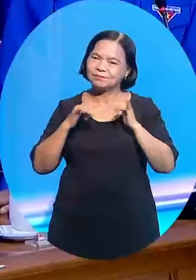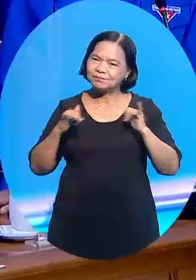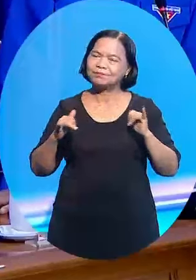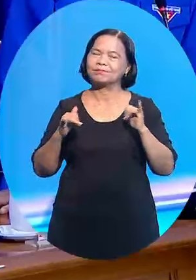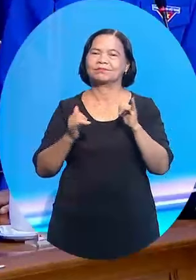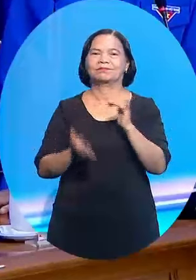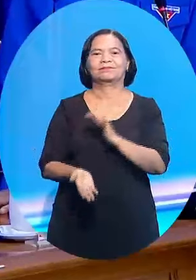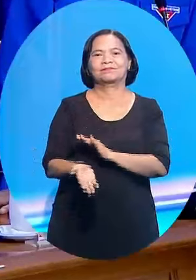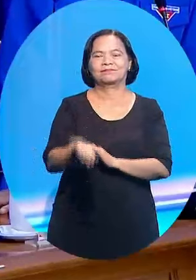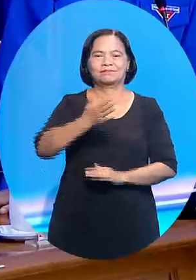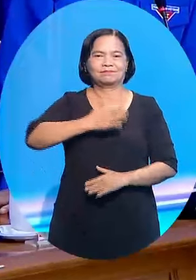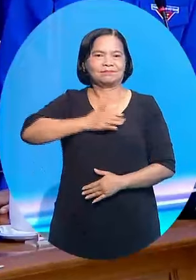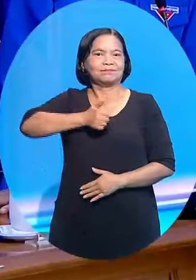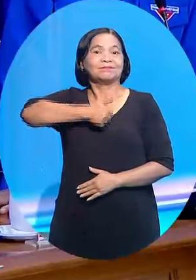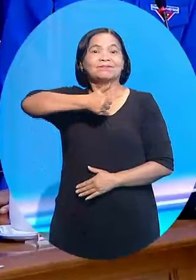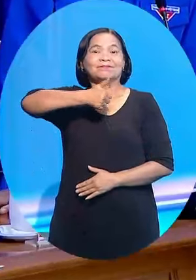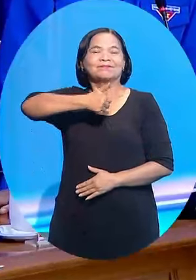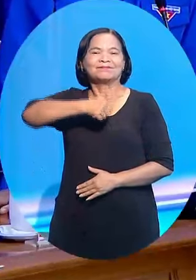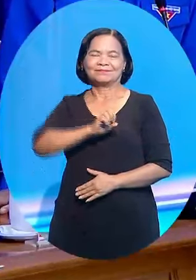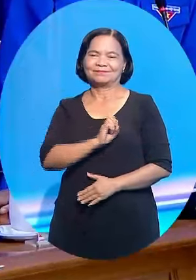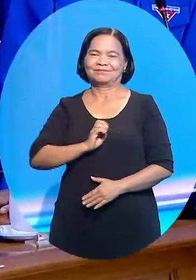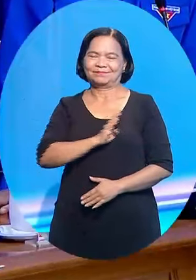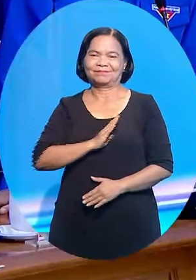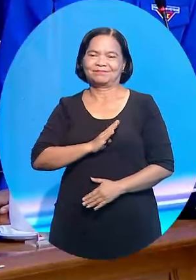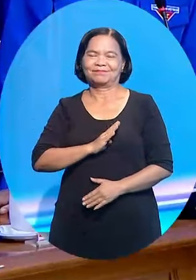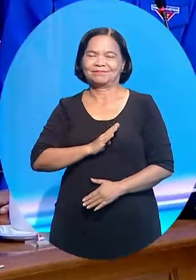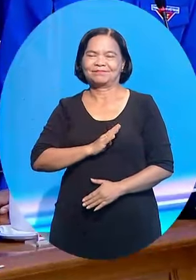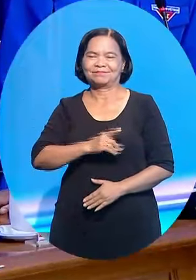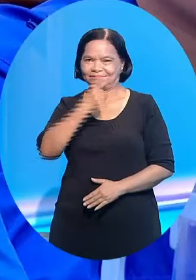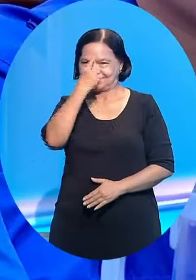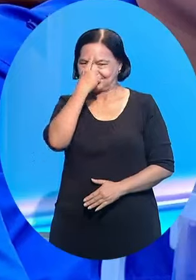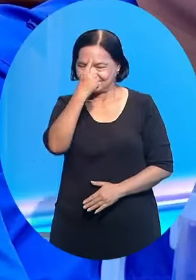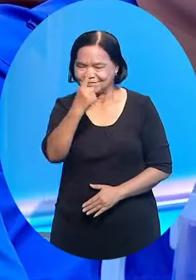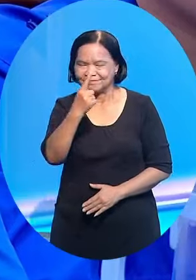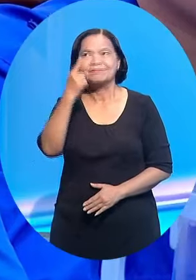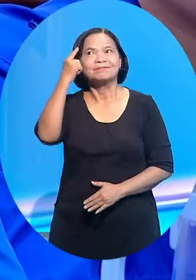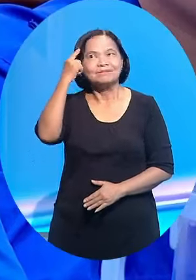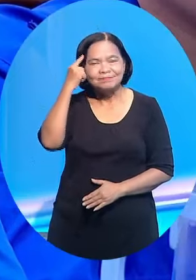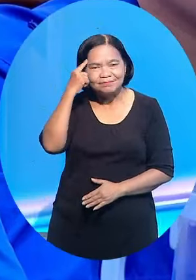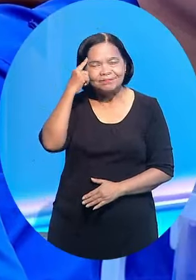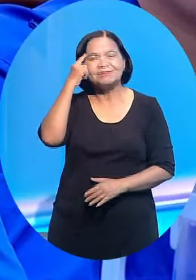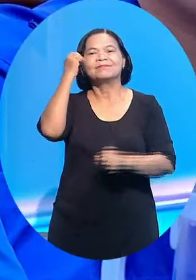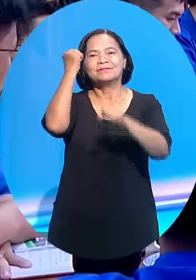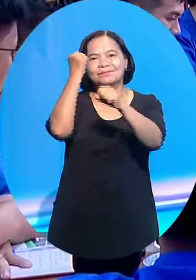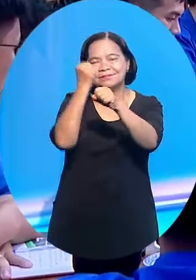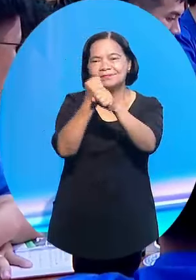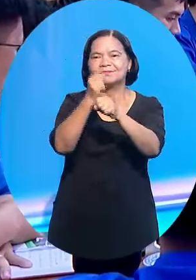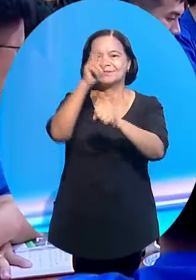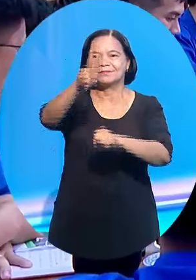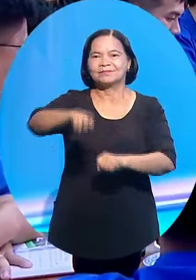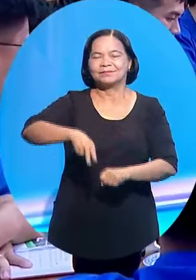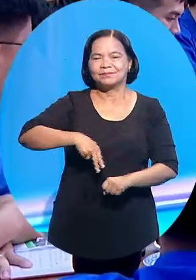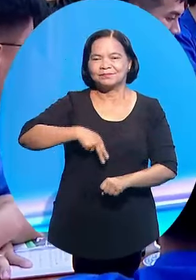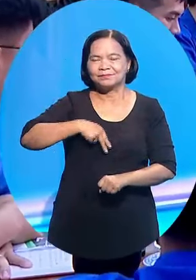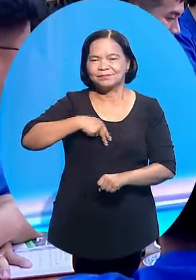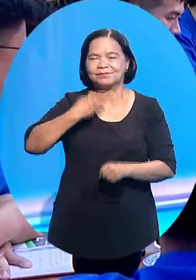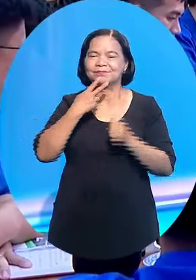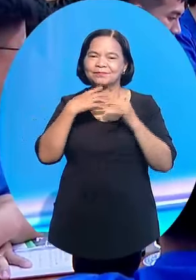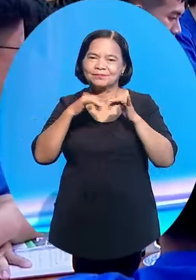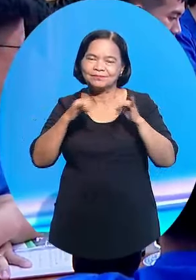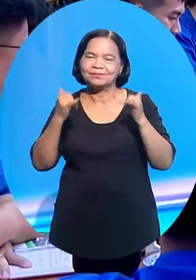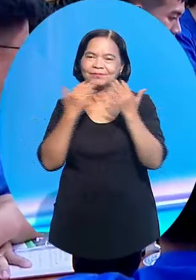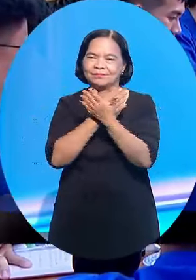tiếp tục nâng cao bản lĩnh của cán bộ đoàn, sự tự tin, quyết tâm, dám nghĩ, dám làm. Đặc biệt là cần quan tâm đổi mới sáng tạo, kích hoạt thanh niên